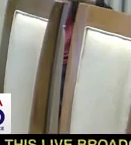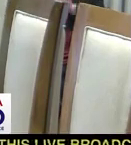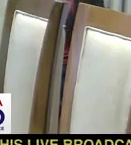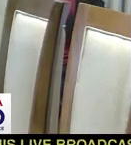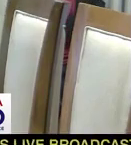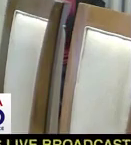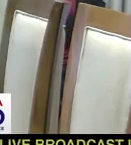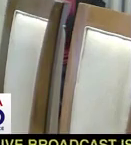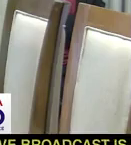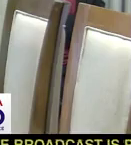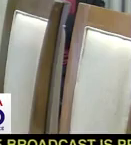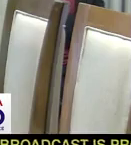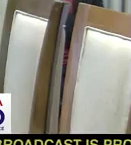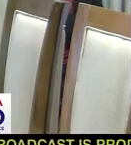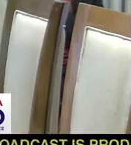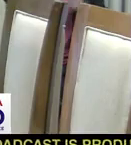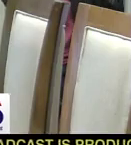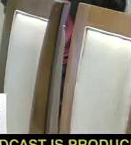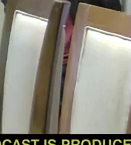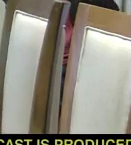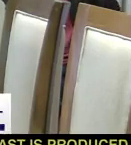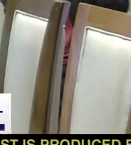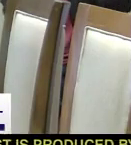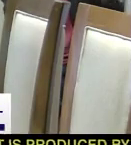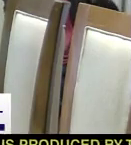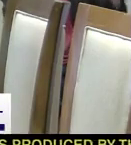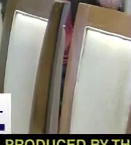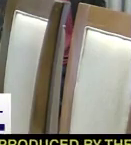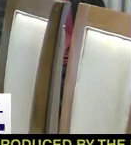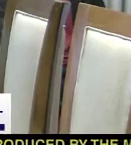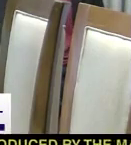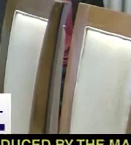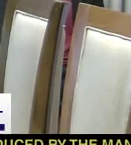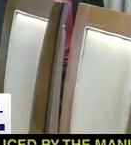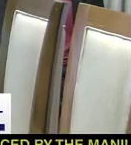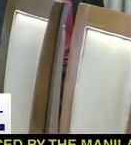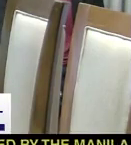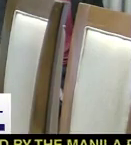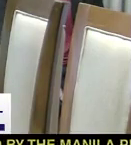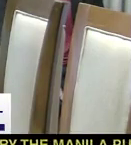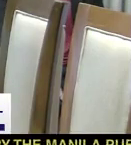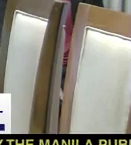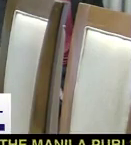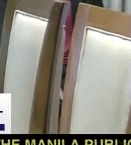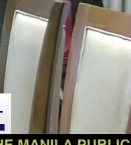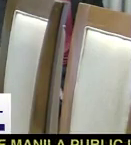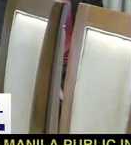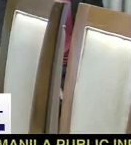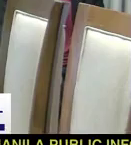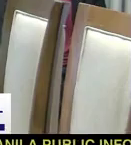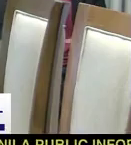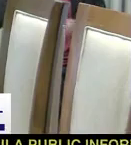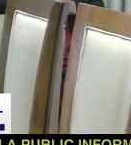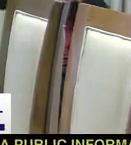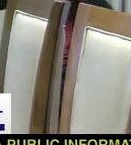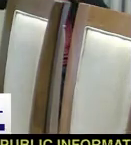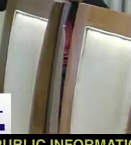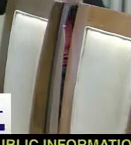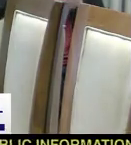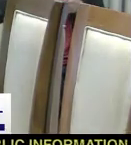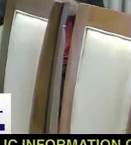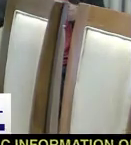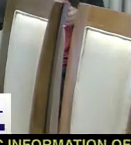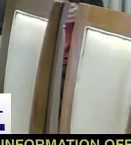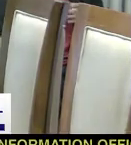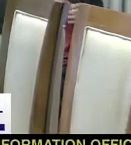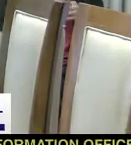dati. Same. Oh, Nyor, pakapigyan naman. Yes, sir. Oh, eh, pick up siyata. Eh.